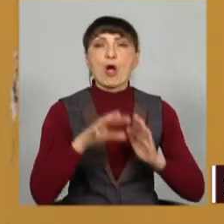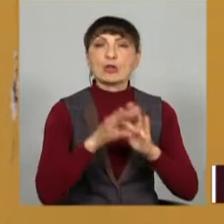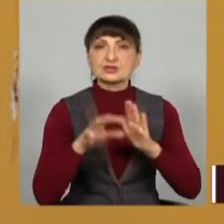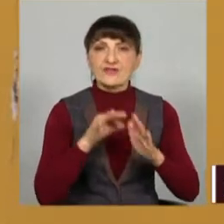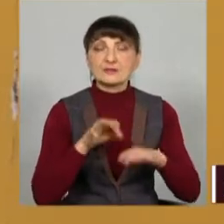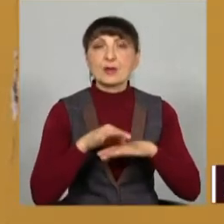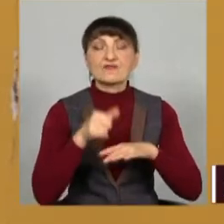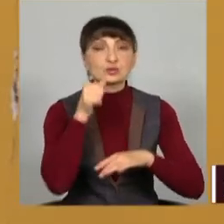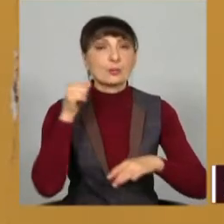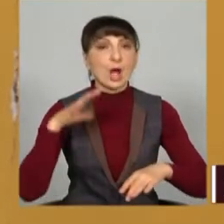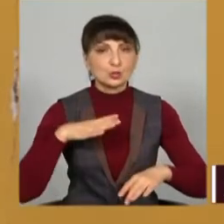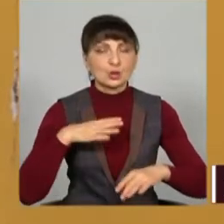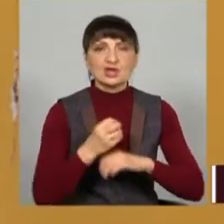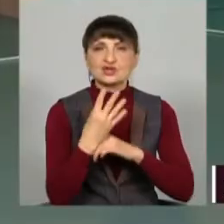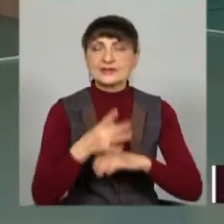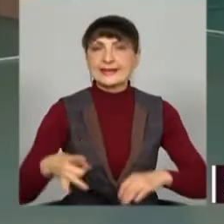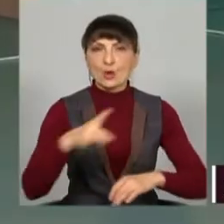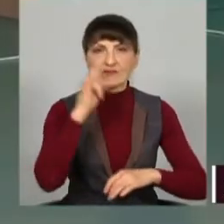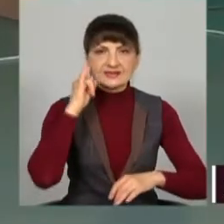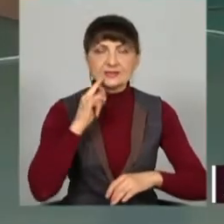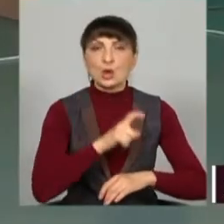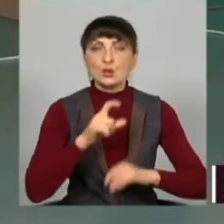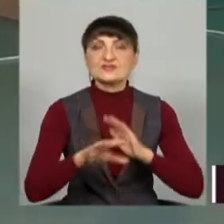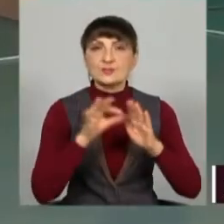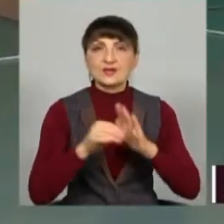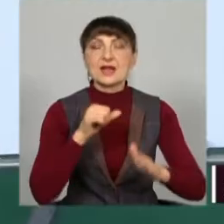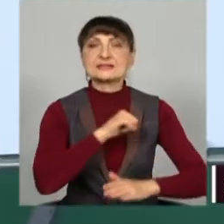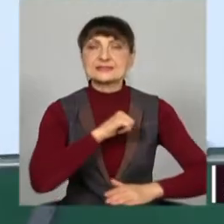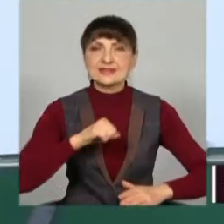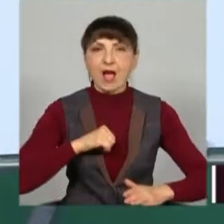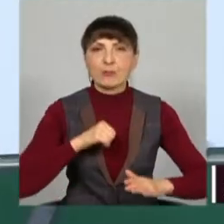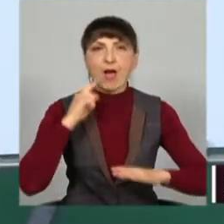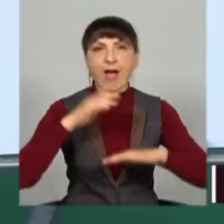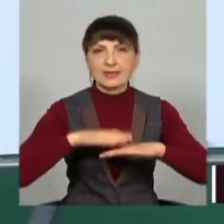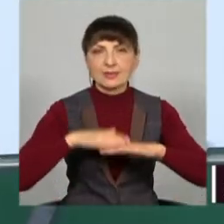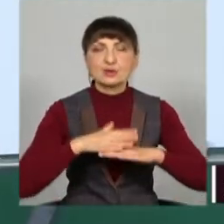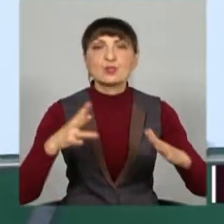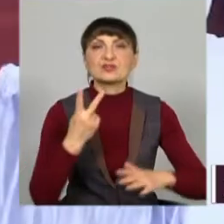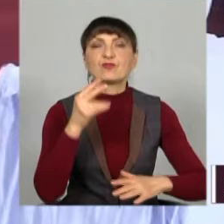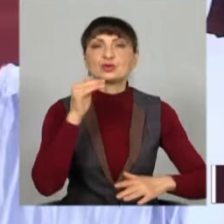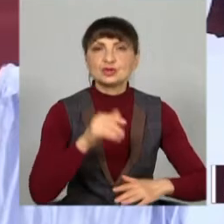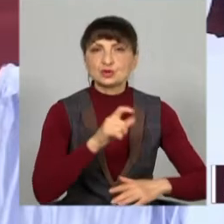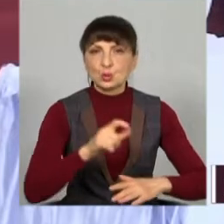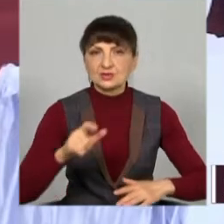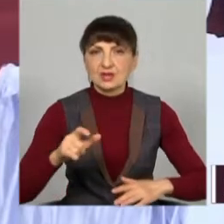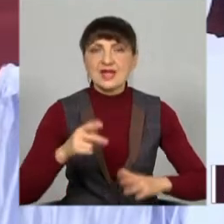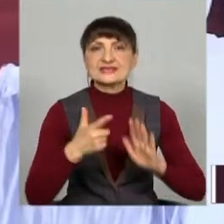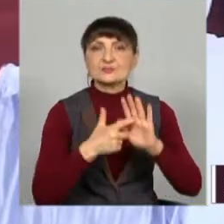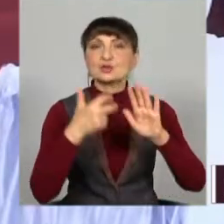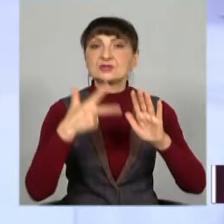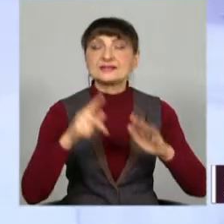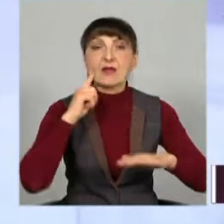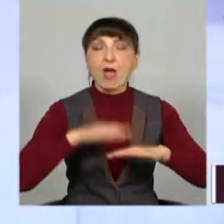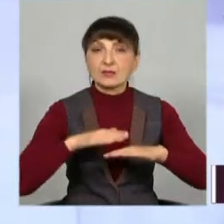проходило в прошлом году. В 14 регионах Казахстана люди выбирали из более чем 2000 кандидатов 730 акимов. Жители